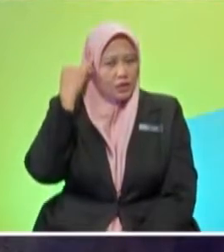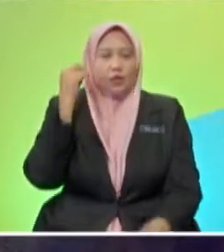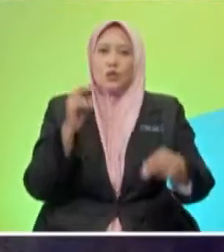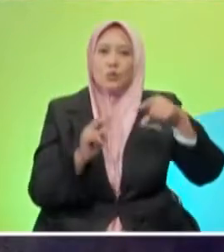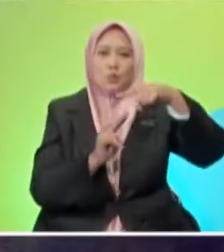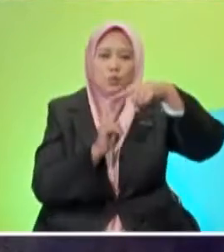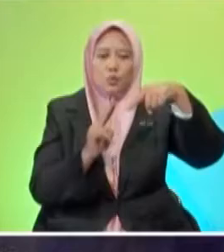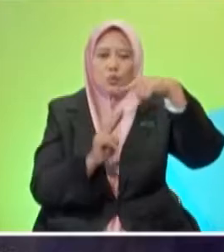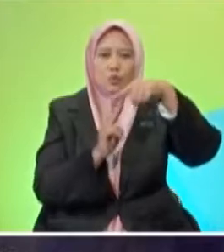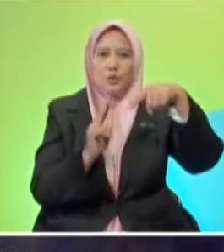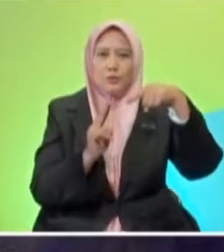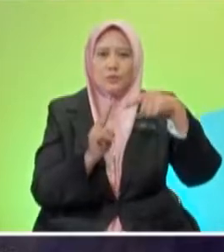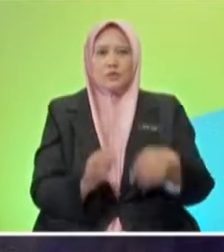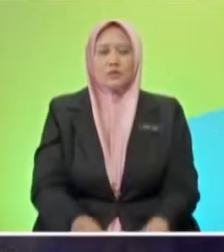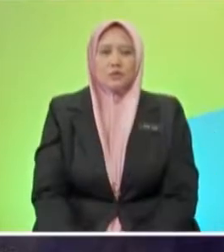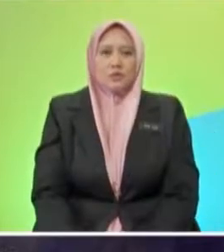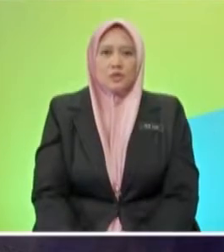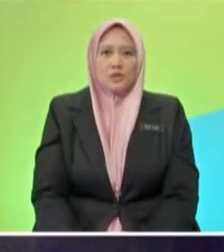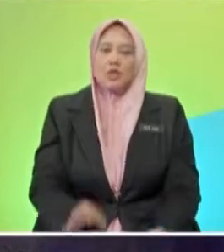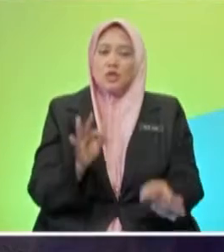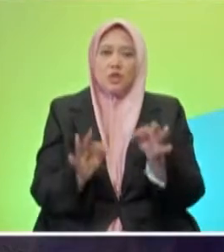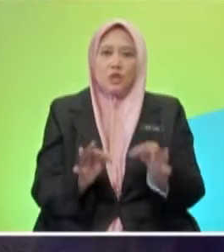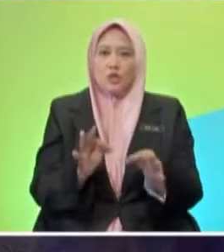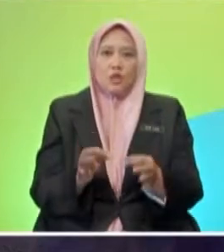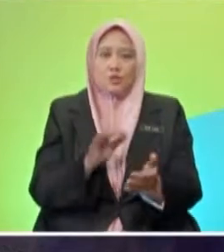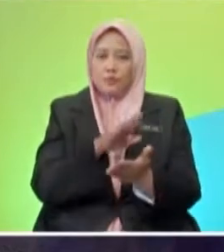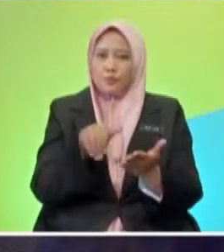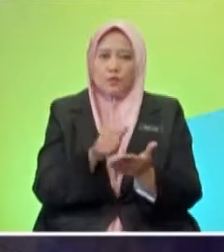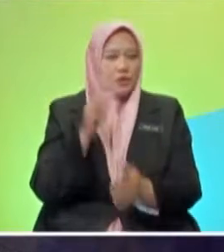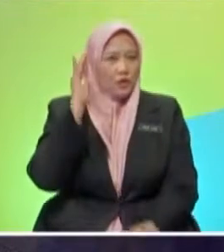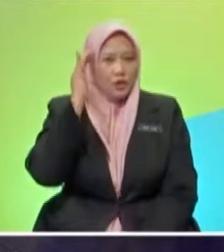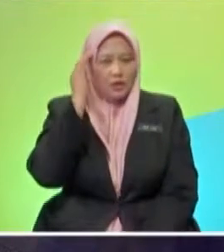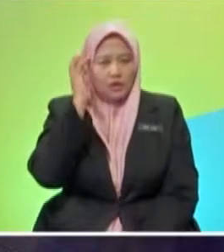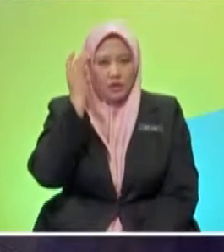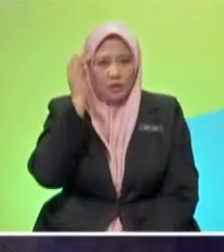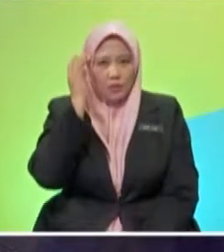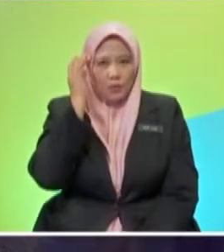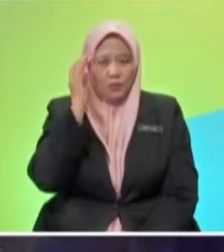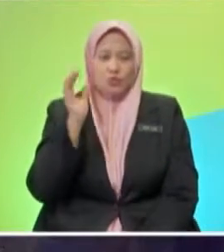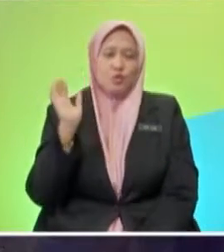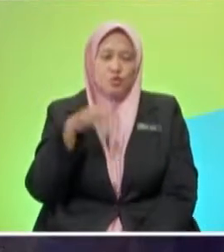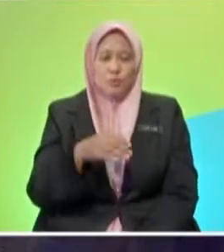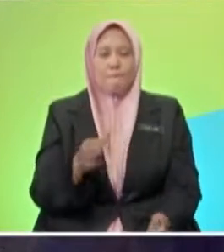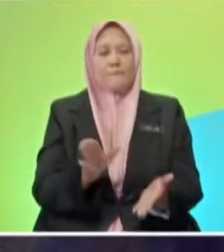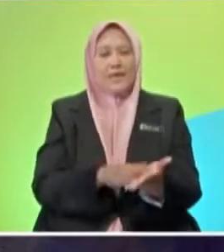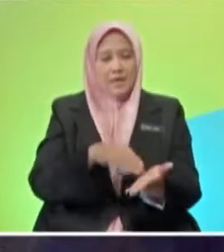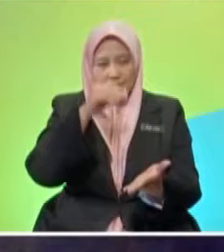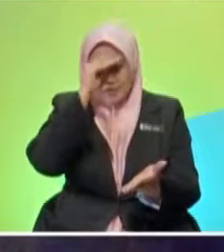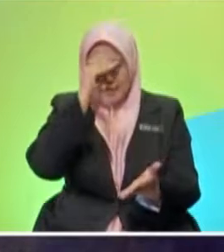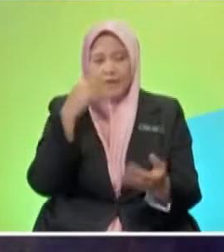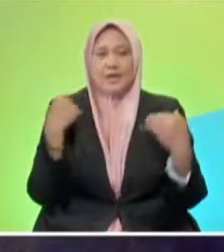cinta kalau bisa tak tahu tak tahu jam Seiko kita dia chigga tips